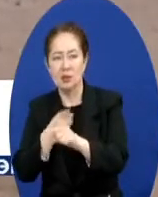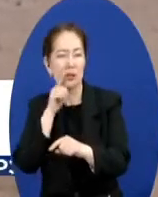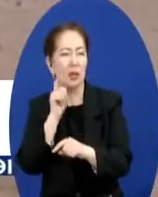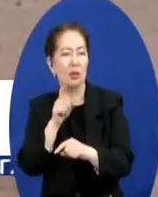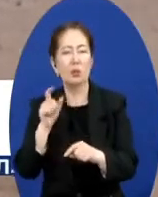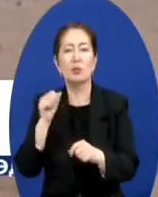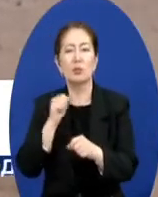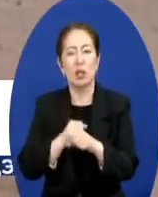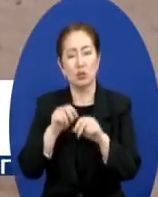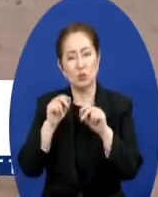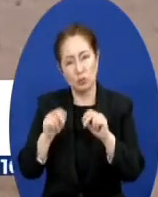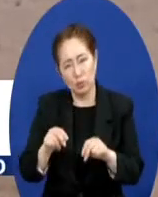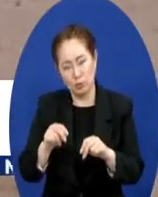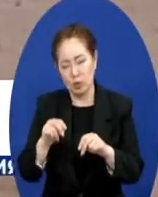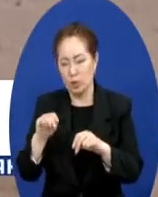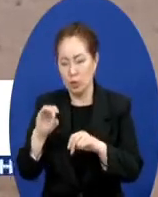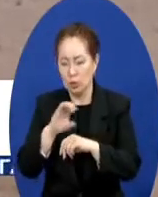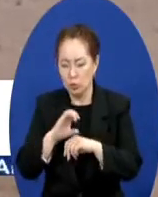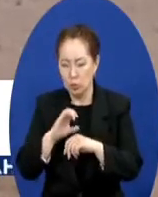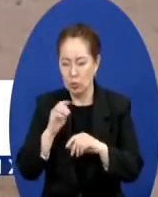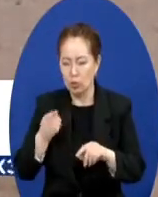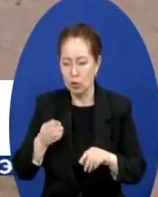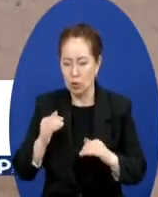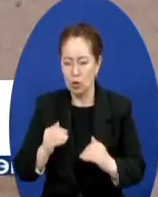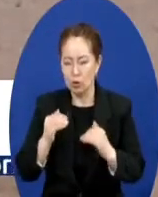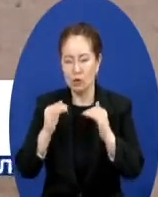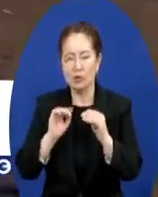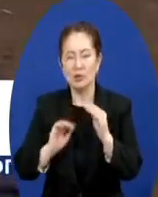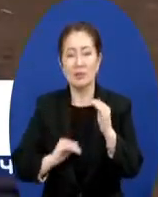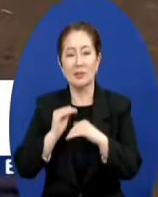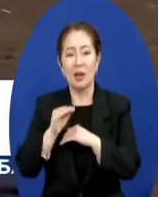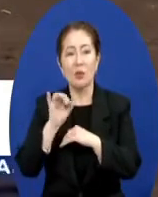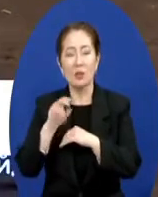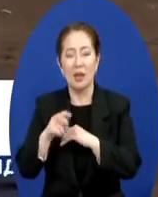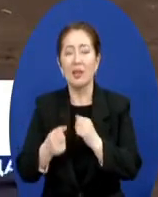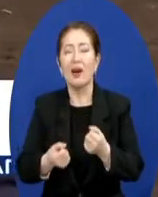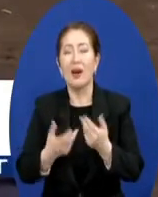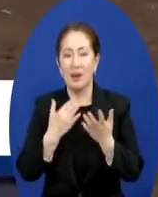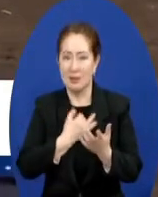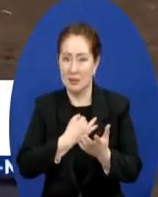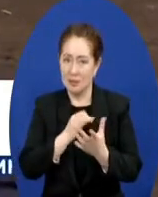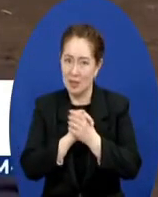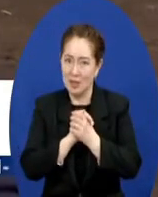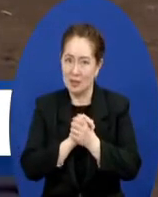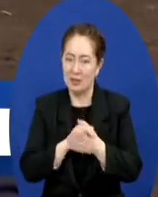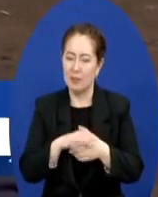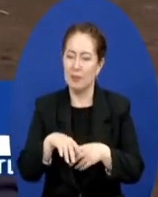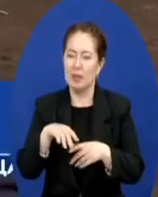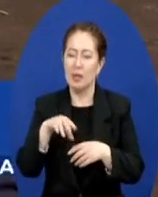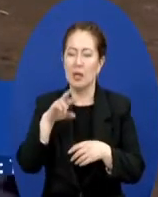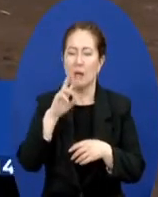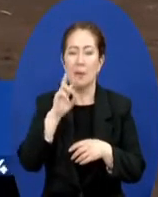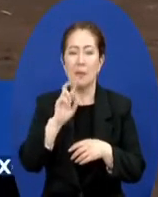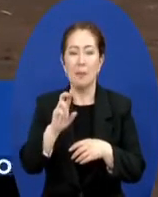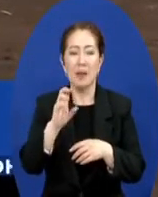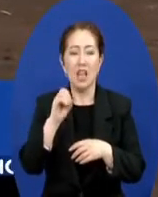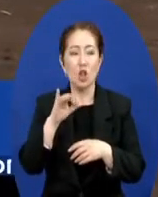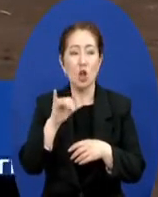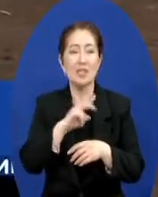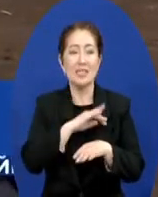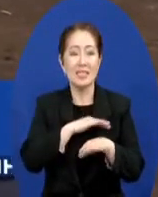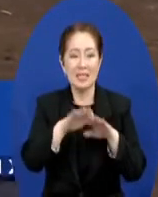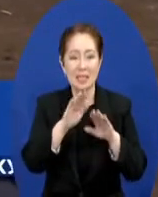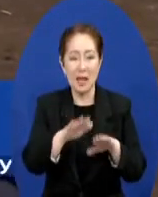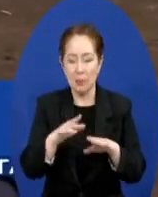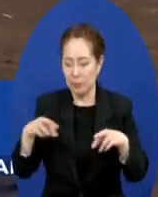бас ажилтаа болж, улс орны сумын хөгжлөлт давуу тал гарах хэрэгтэй. Бетонн зам, дээр нь явгооны зам,